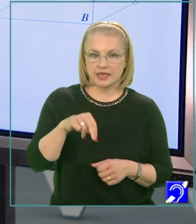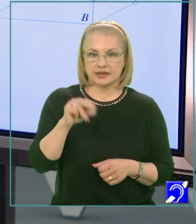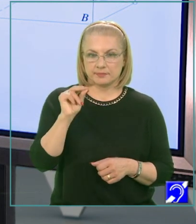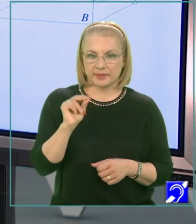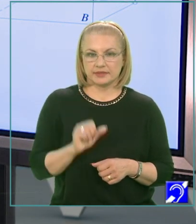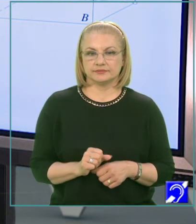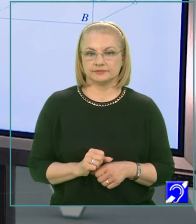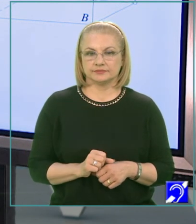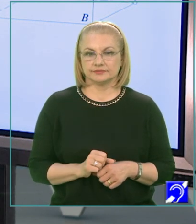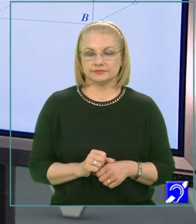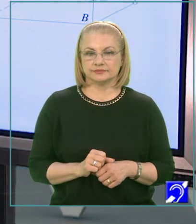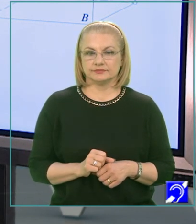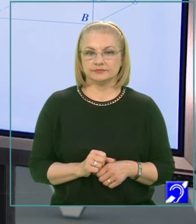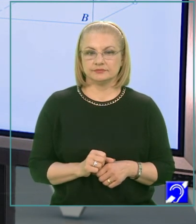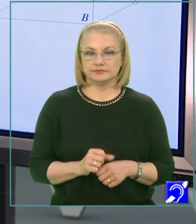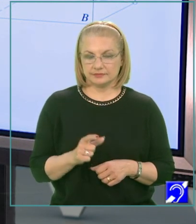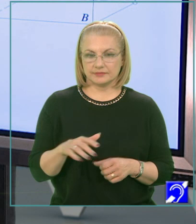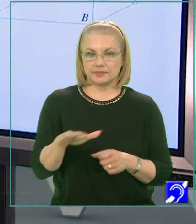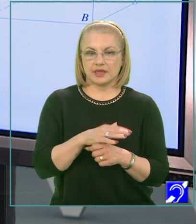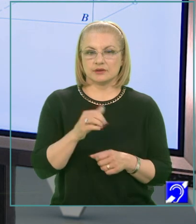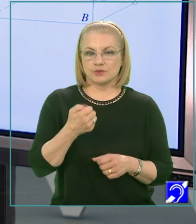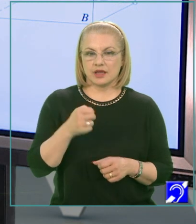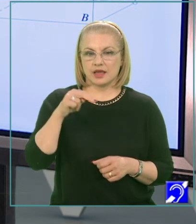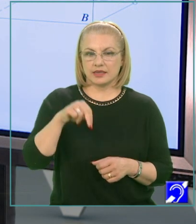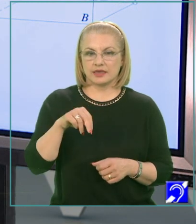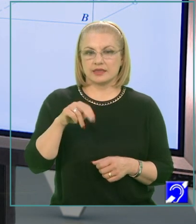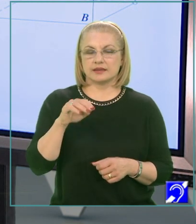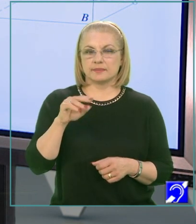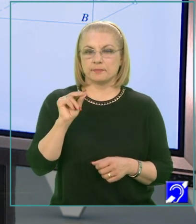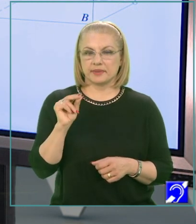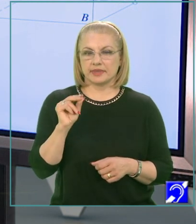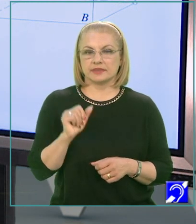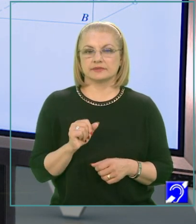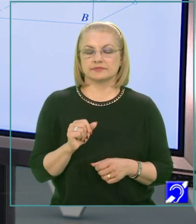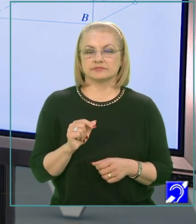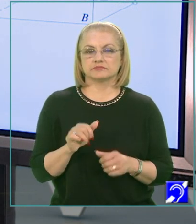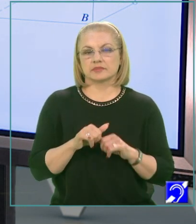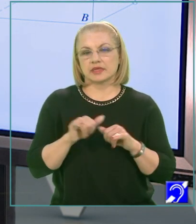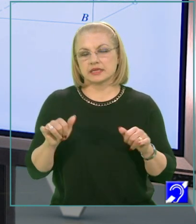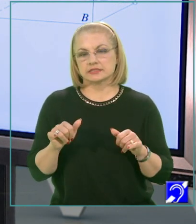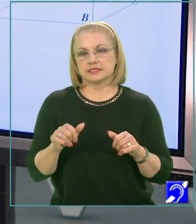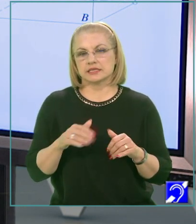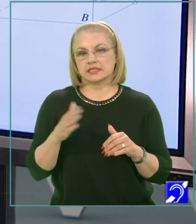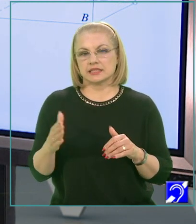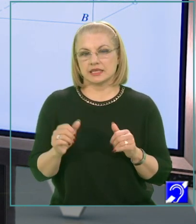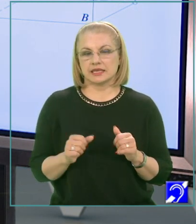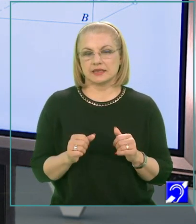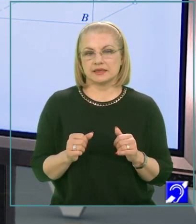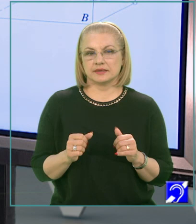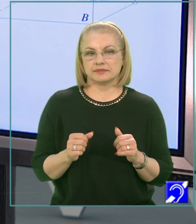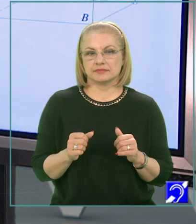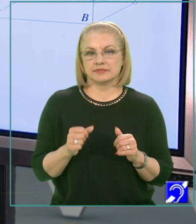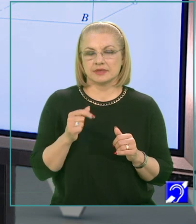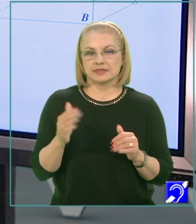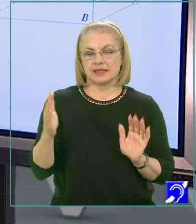ANP. Iarăși, planul ANP îl extindem la o figură care să fie